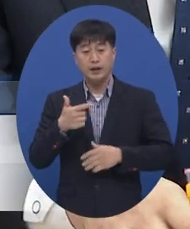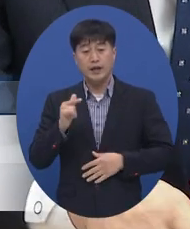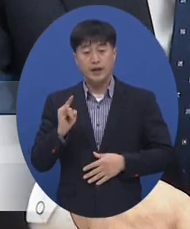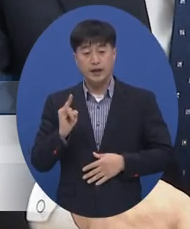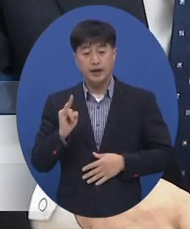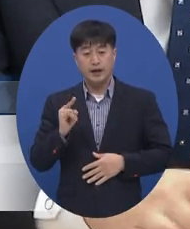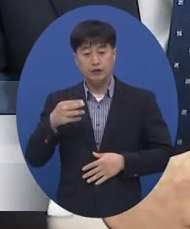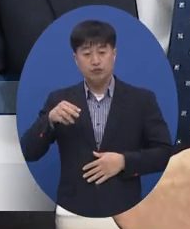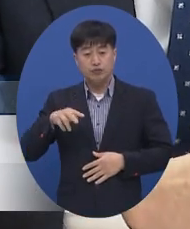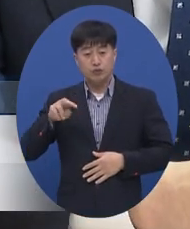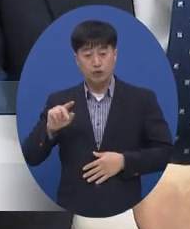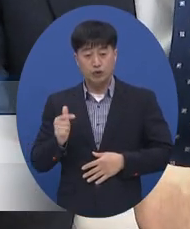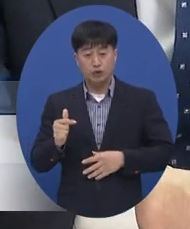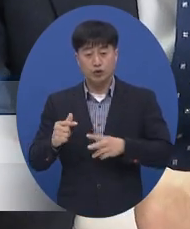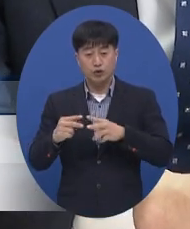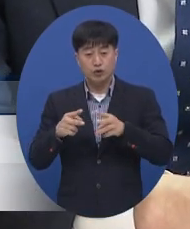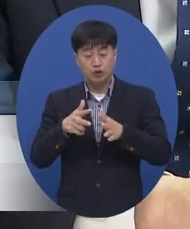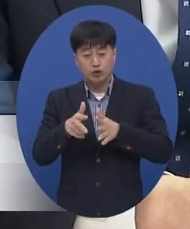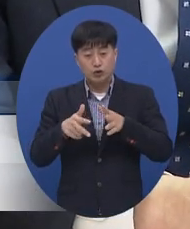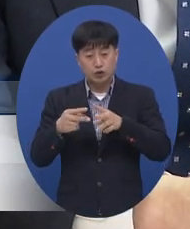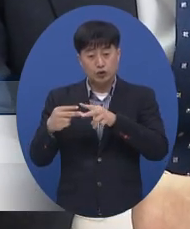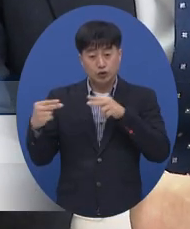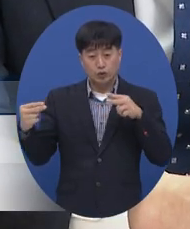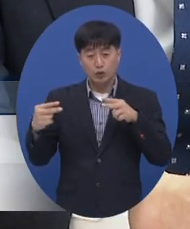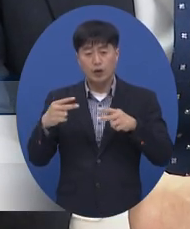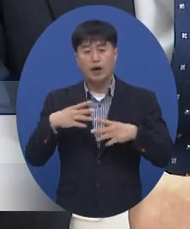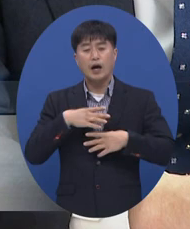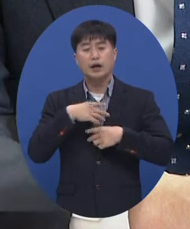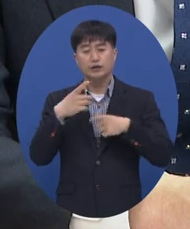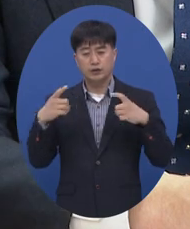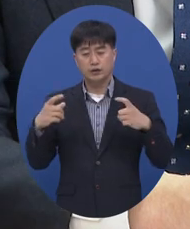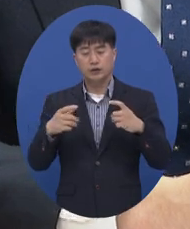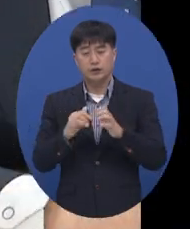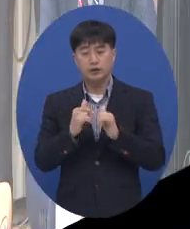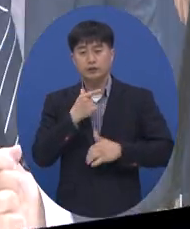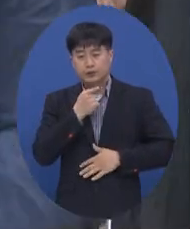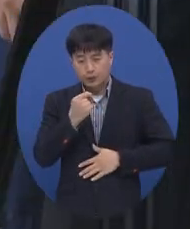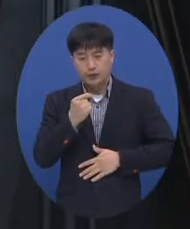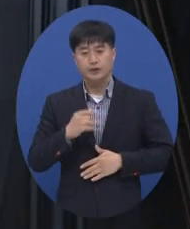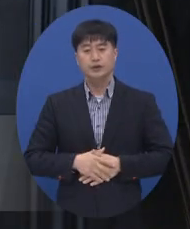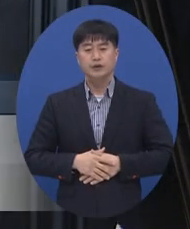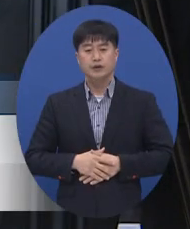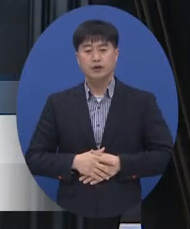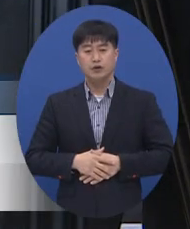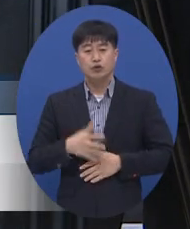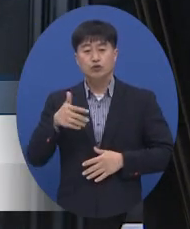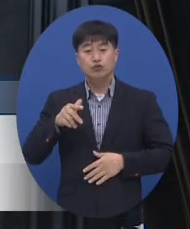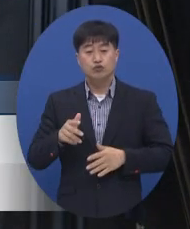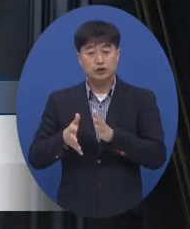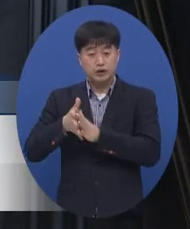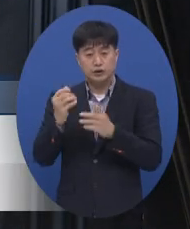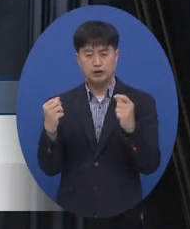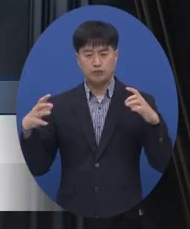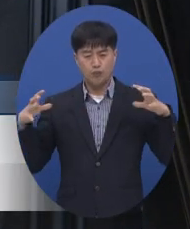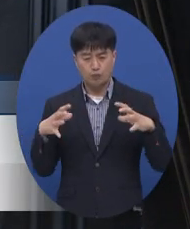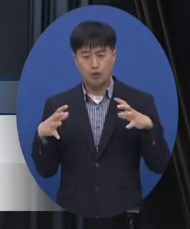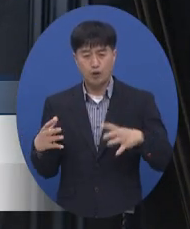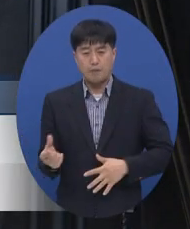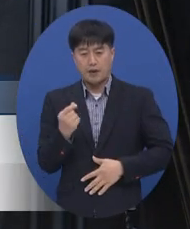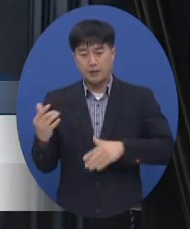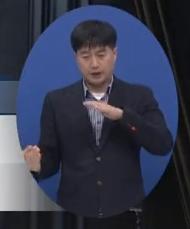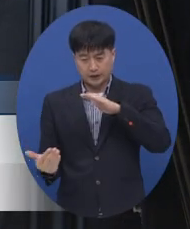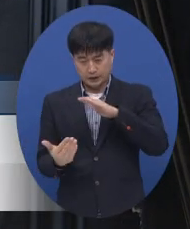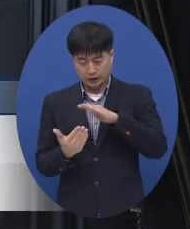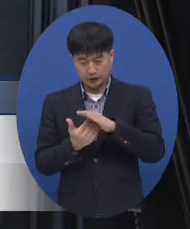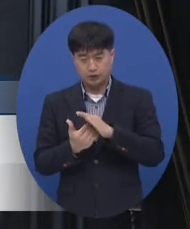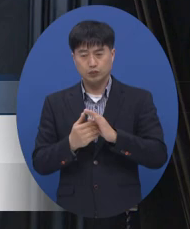내륙선 그 철도는 우리 안성시민은 아마 소원일 겁니다. 청주시도 힘을 합쳐서